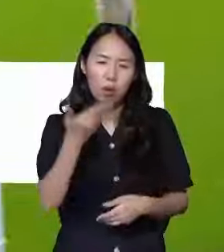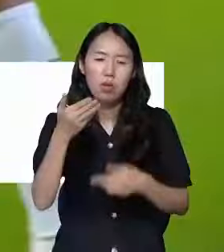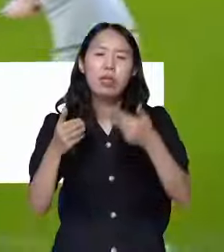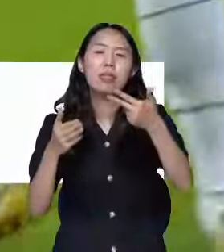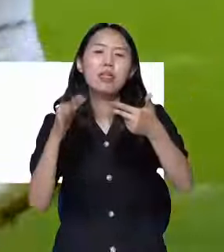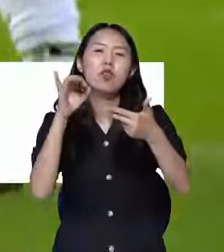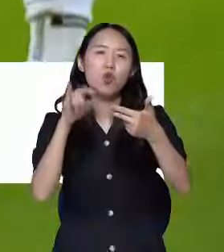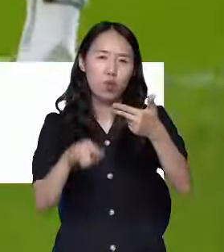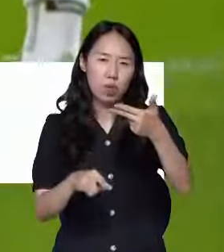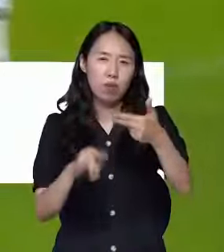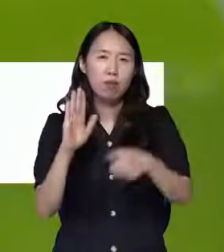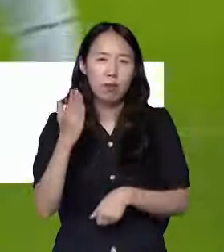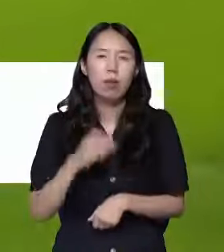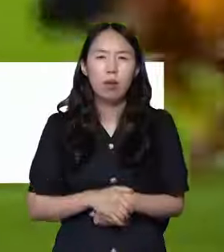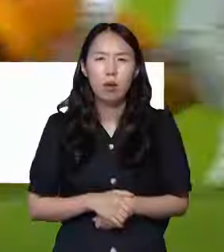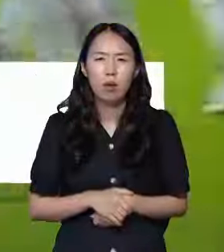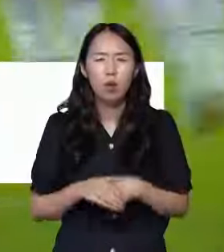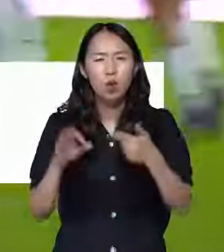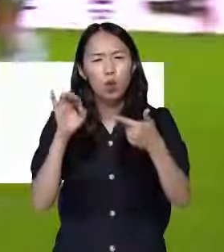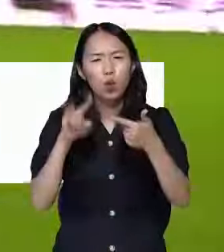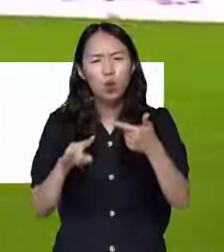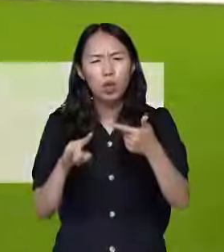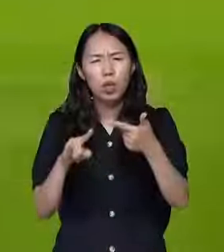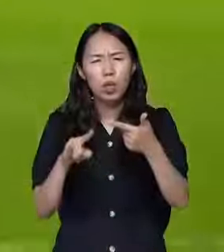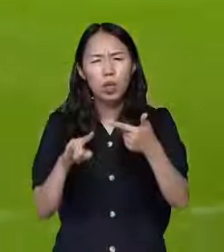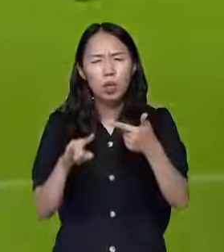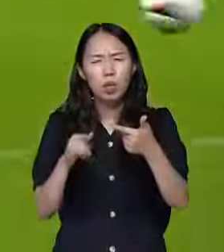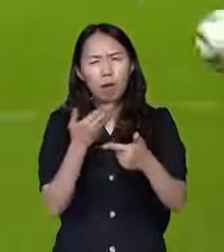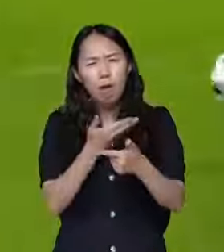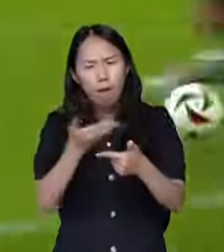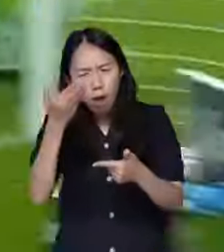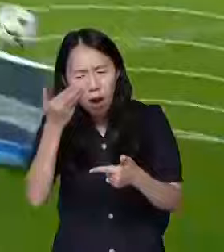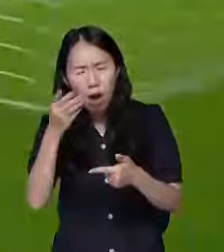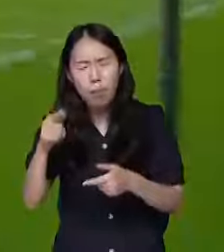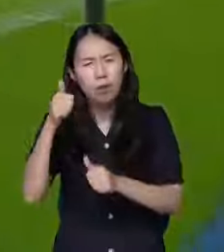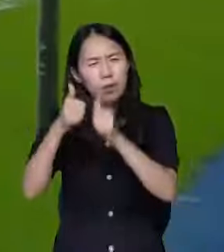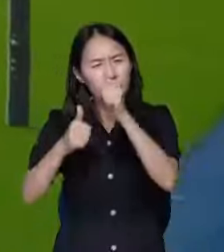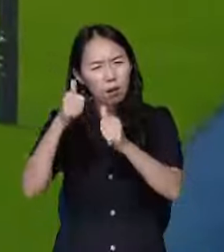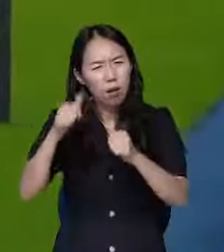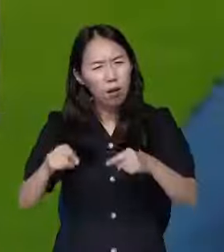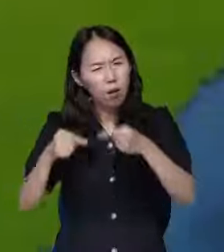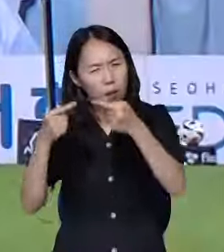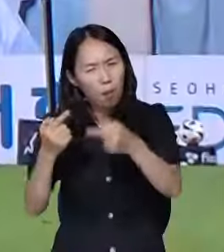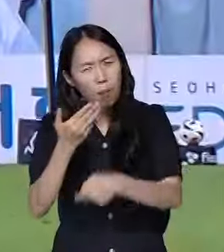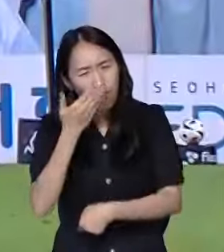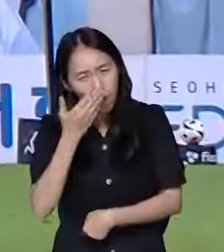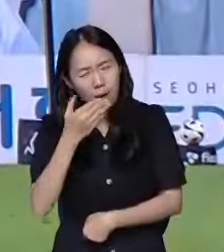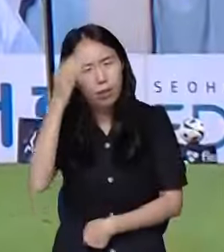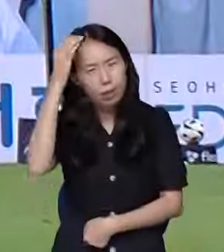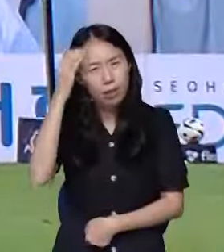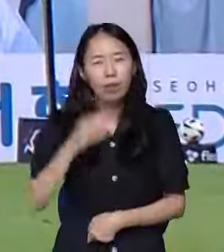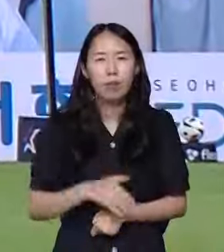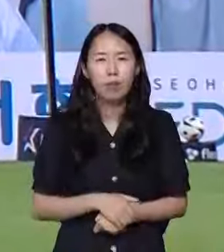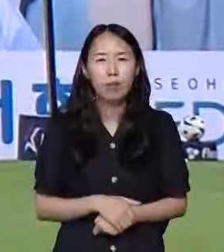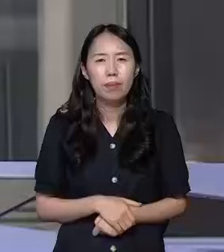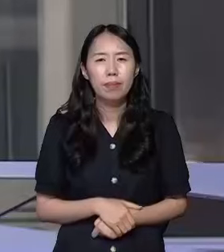7위로 한 계단 올라서며 6위까지 주어지는 파이널 A 진입 가능성을 높였습니다.